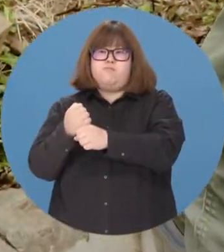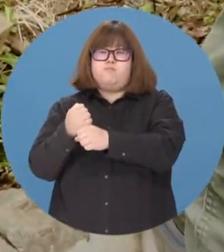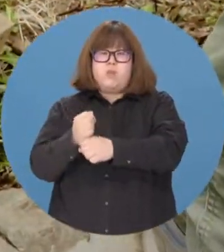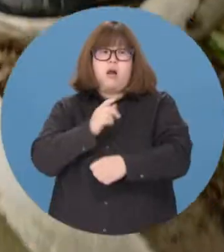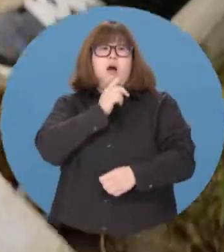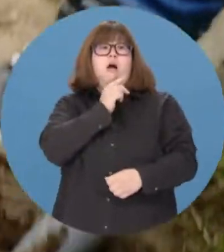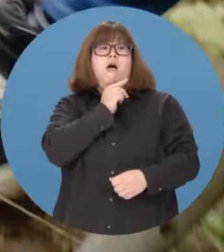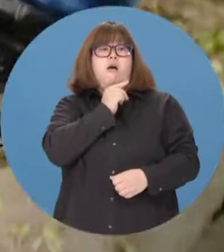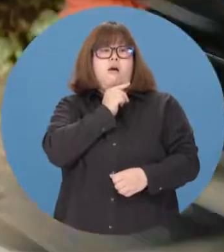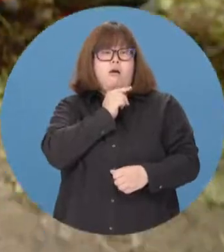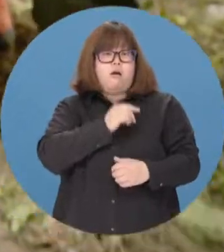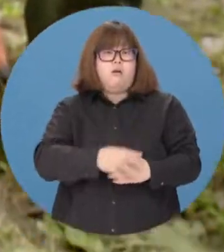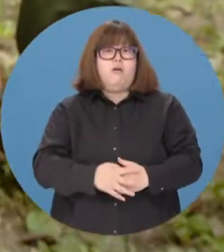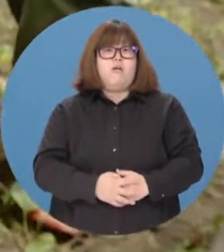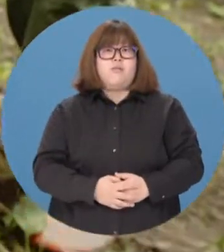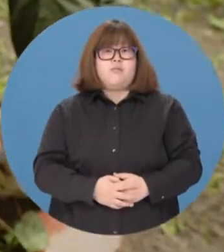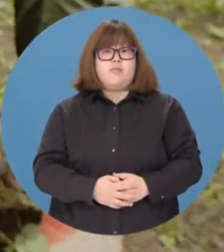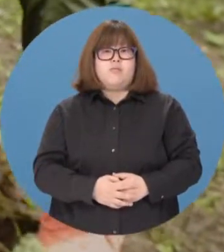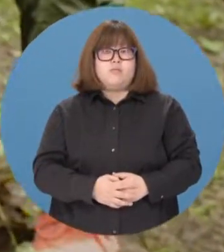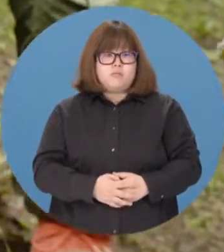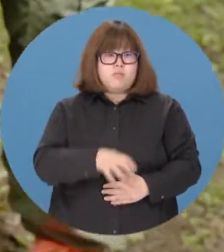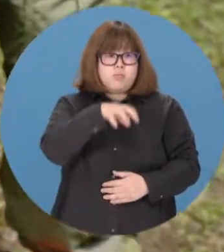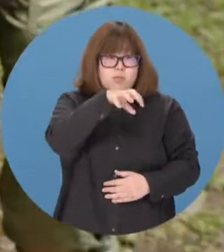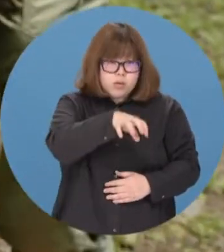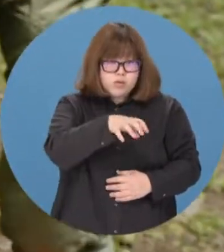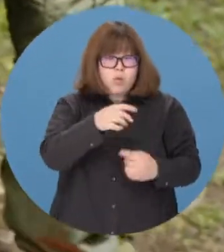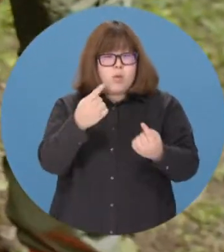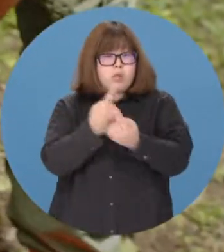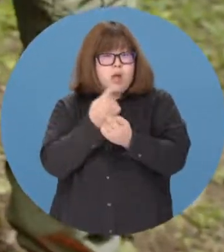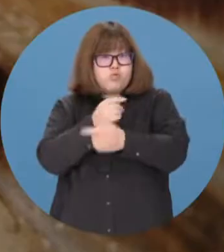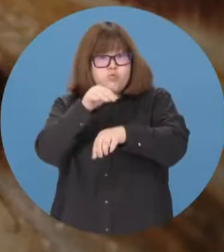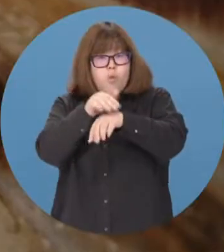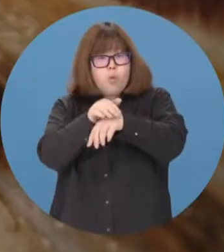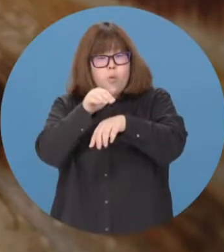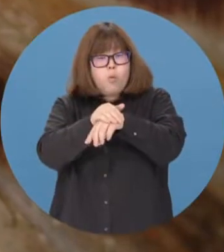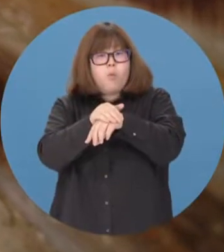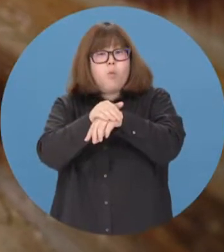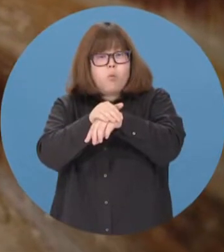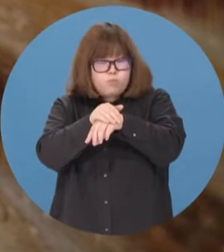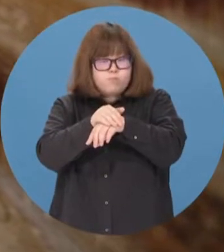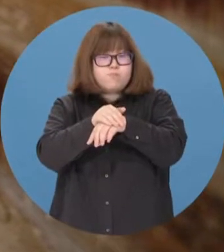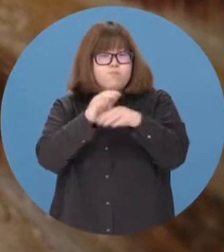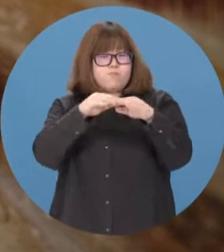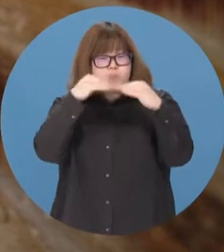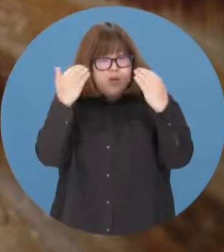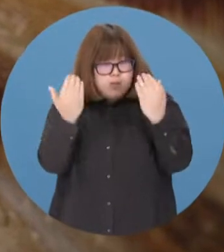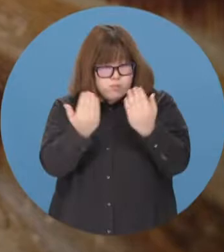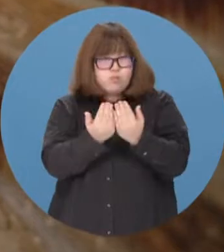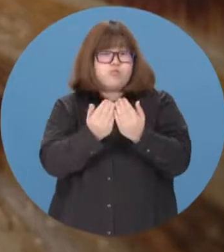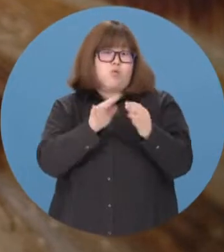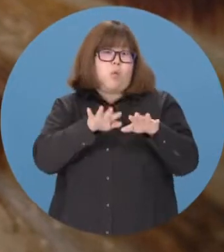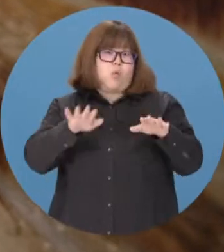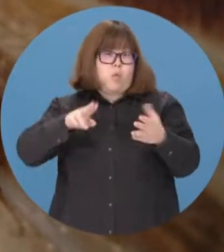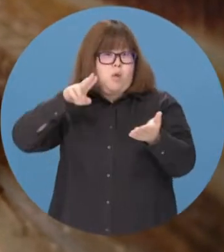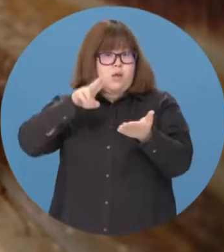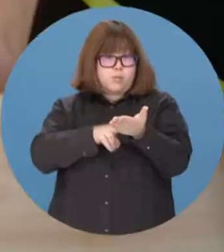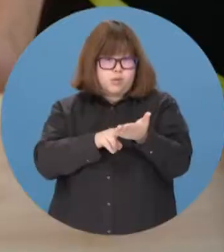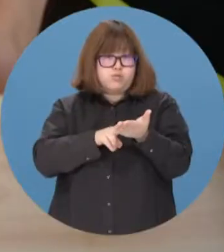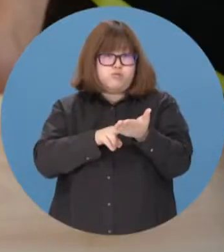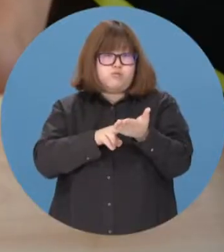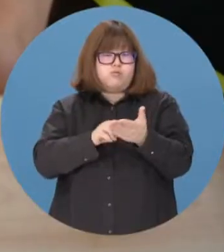ど。 どこをどうやって直すのか、はい、それを決めるのも全て子どもたち。